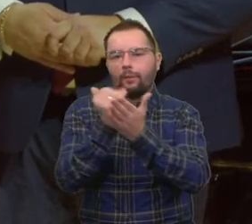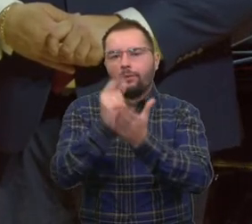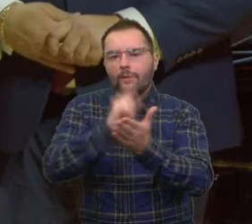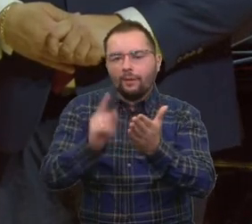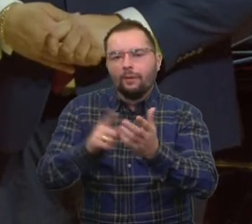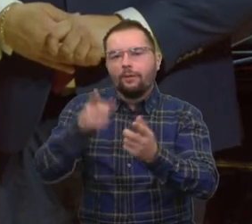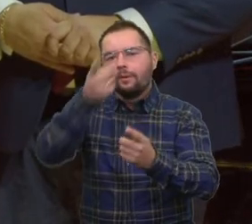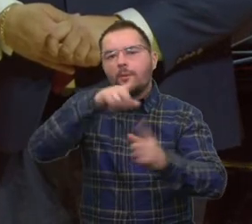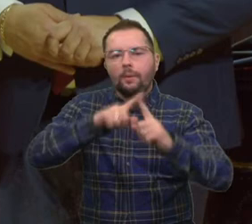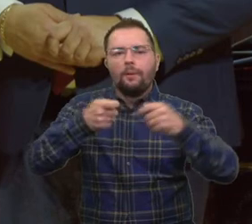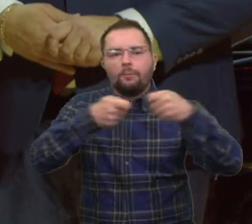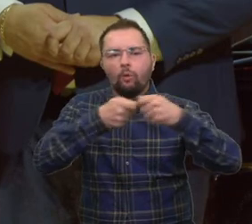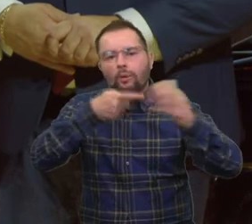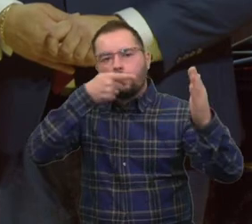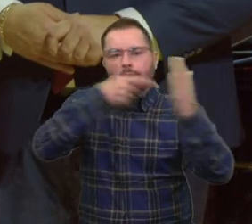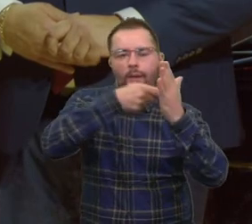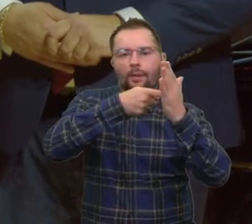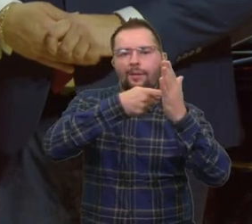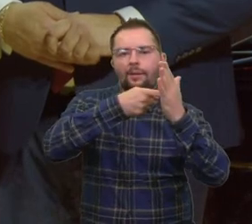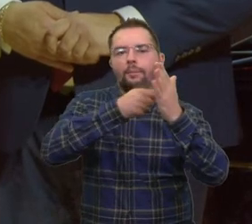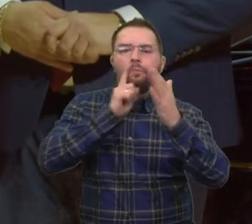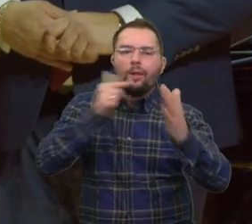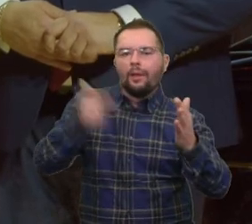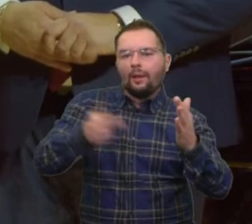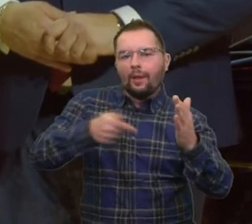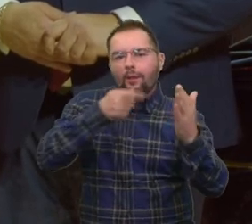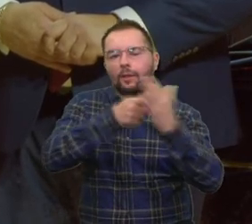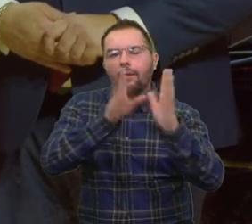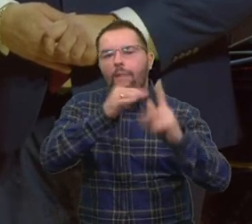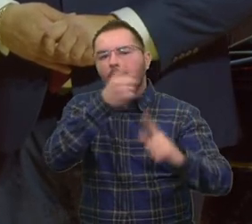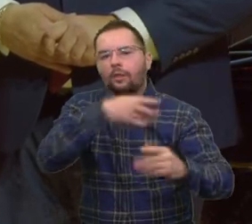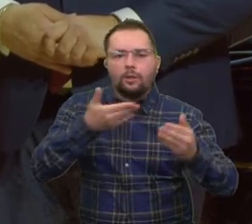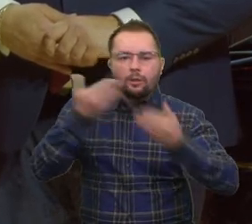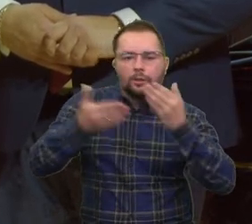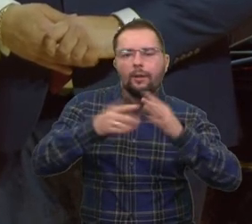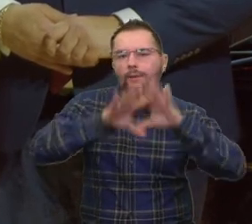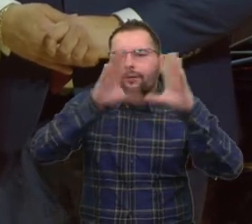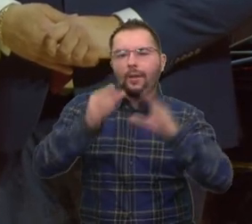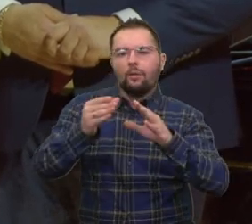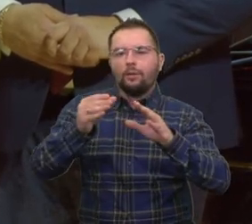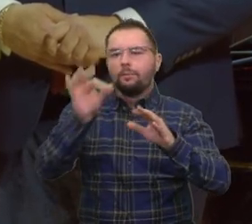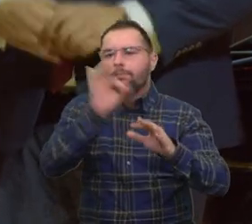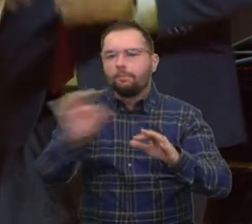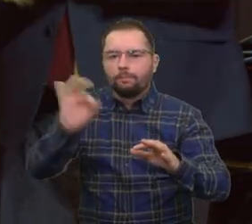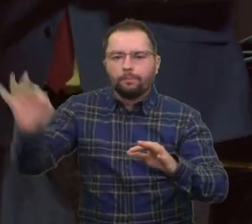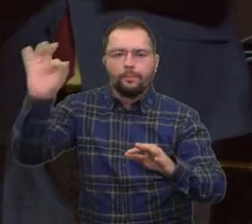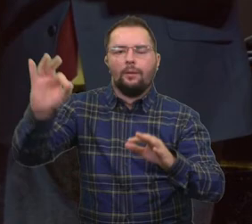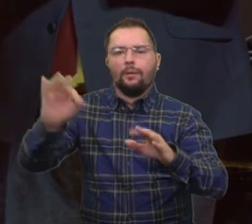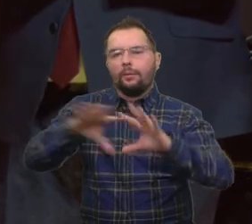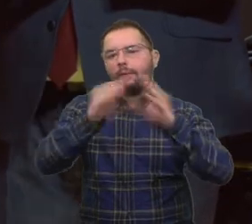mamy ten sam wspólny interes i życzę samych sukcesów i następnych wspaniałych jubileuszy. Dziękuję bardzo.